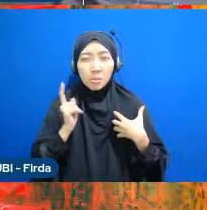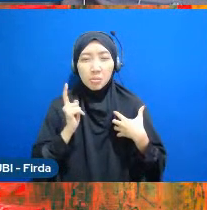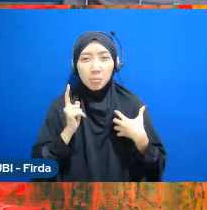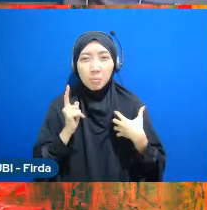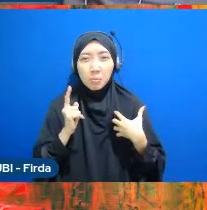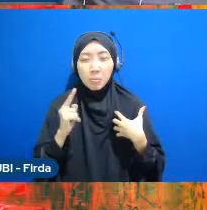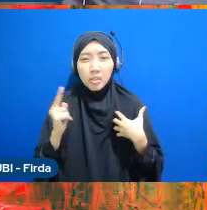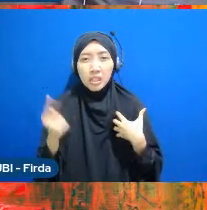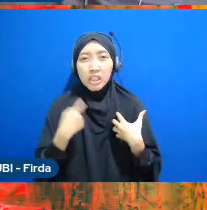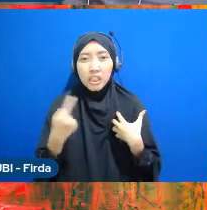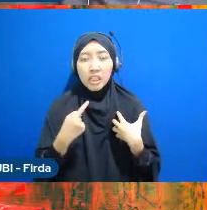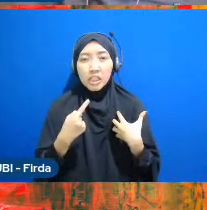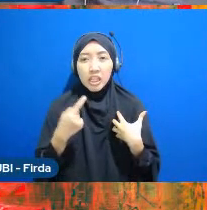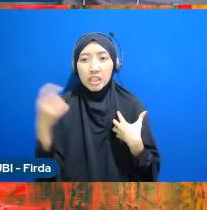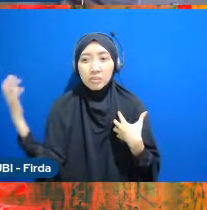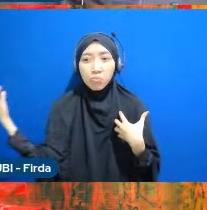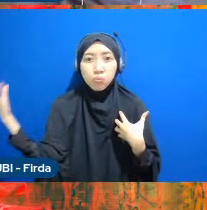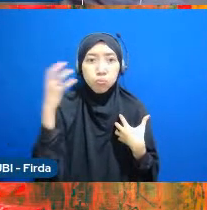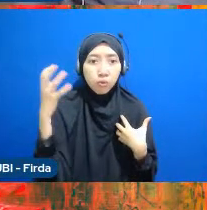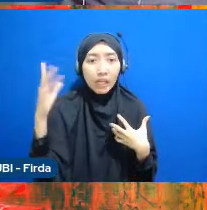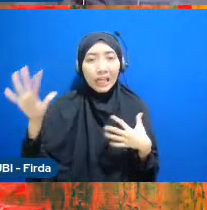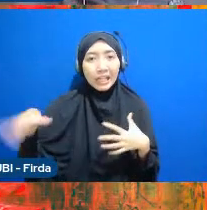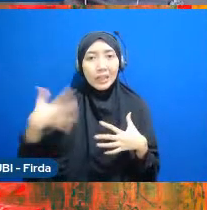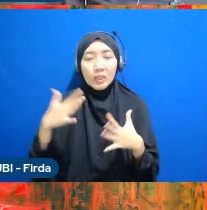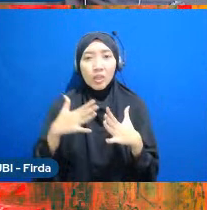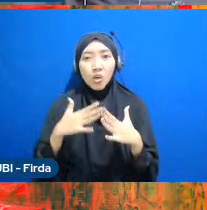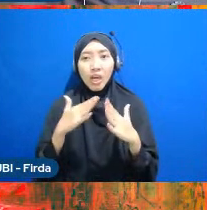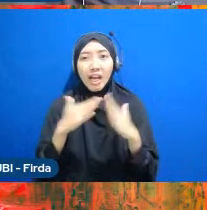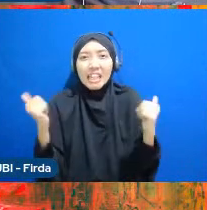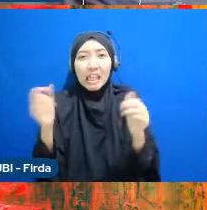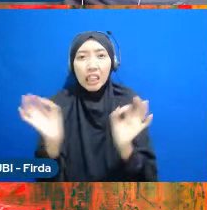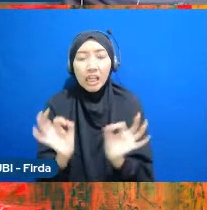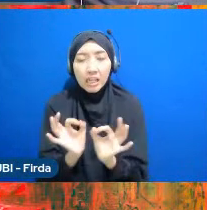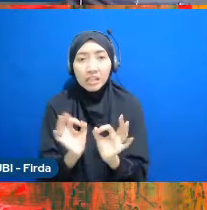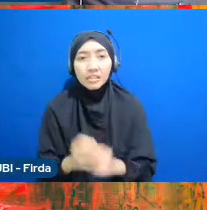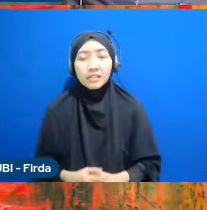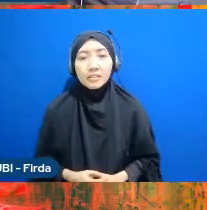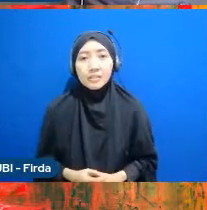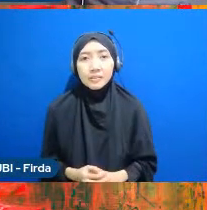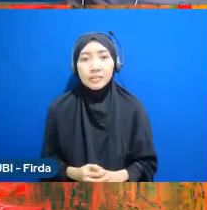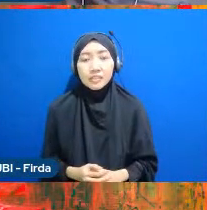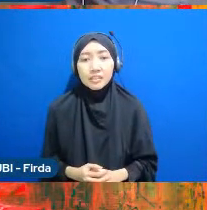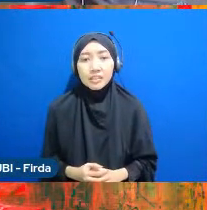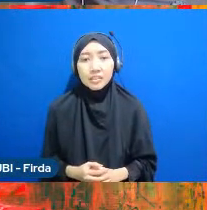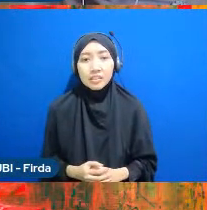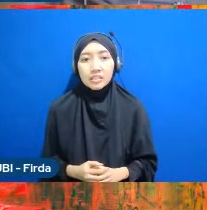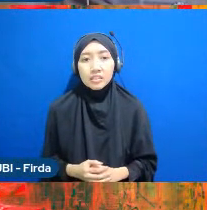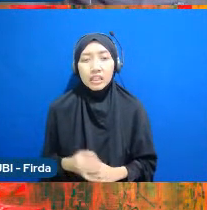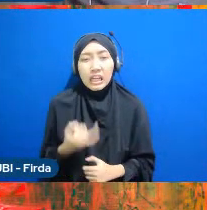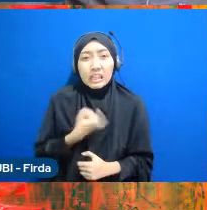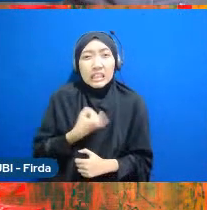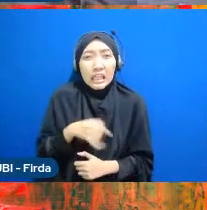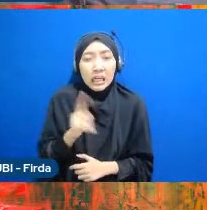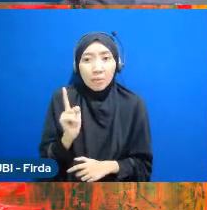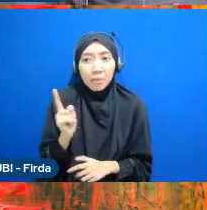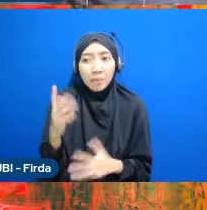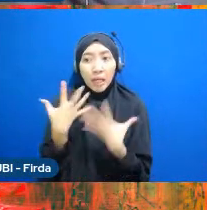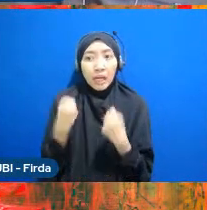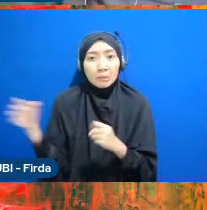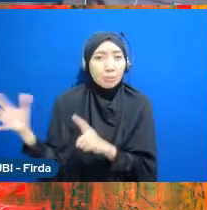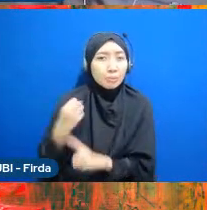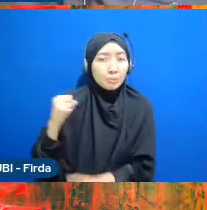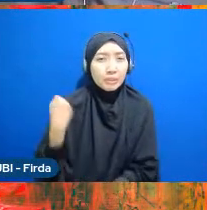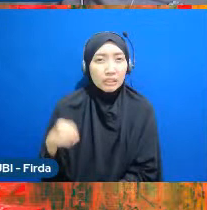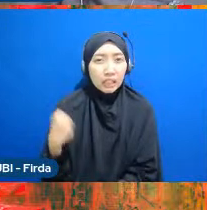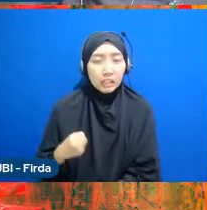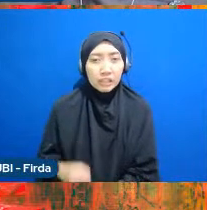misalnya dibentak atau diperlakukan tidak adil. Kemudian tidak senang karena harapannya tidak tercapai,